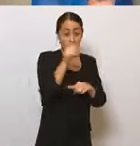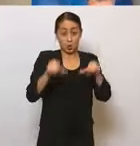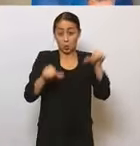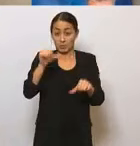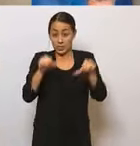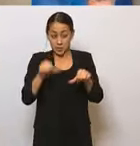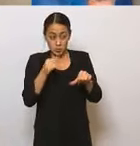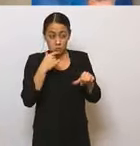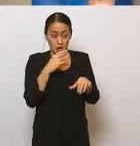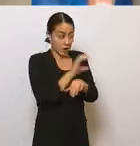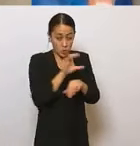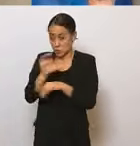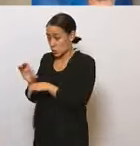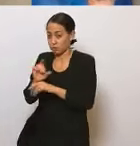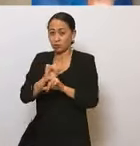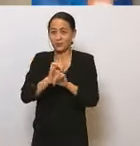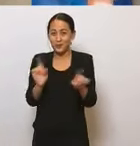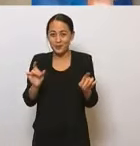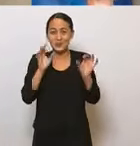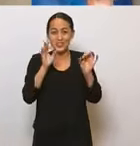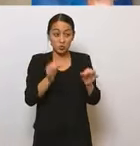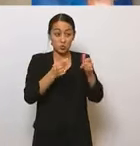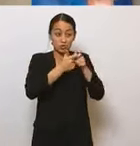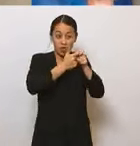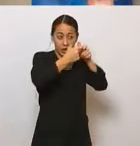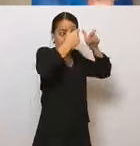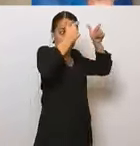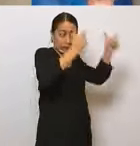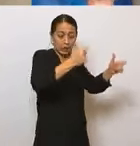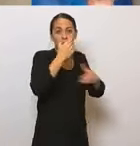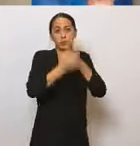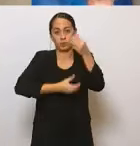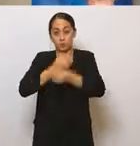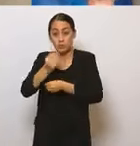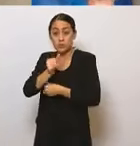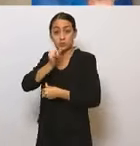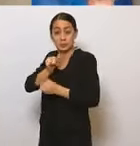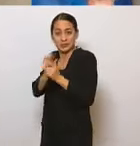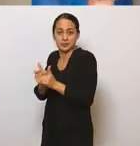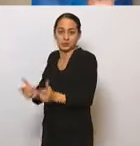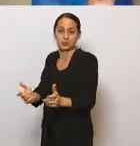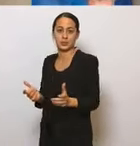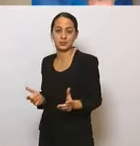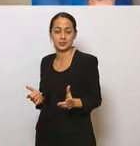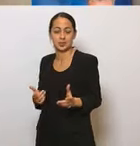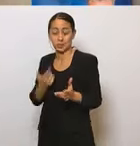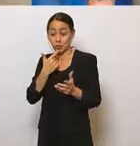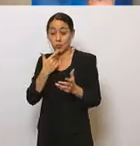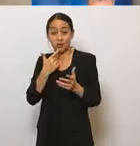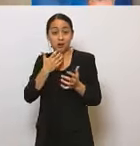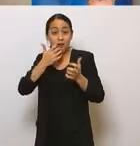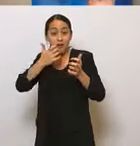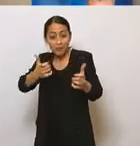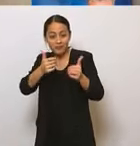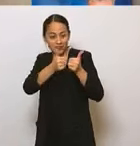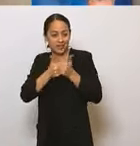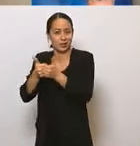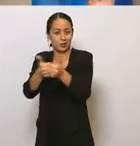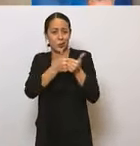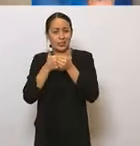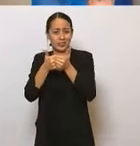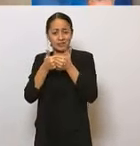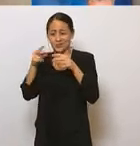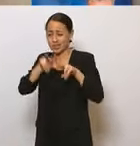les start-up, les petites entreprises et les grands. Et du coup, la volonté, elle est clairement collective et pas simplement à l'échelle de l'Europe.